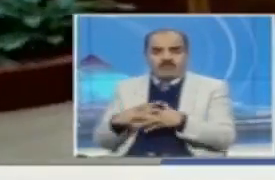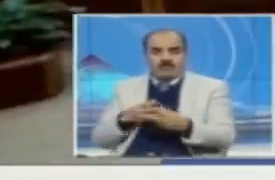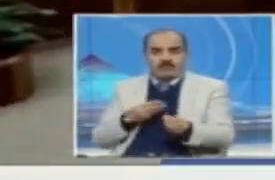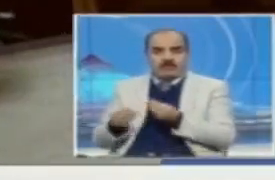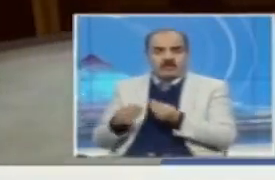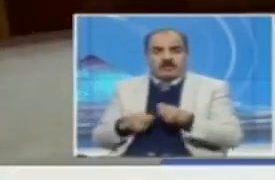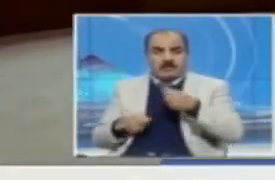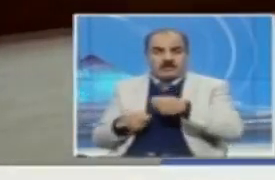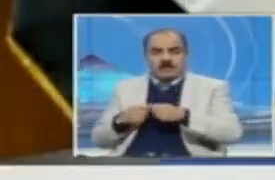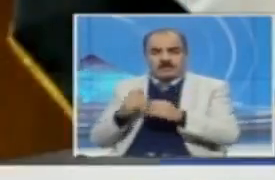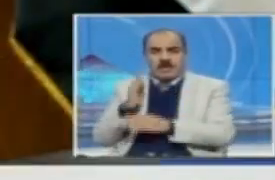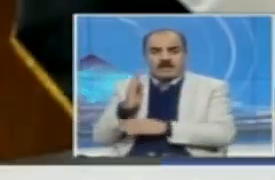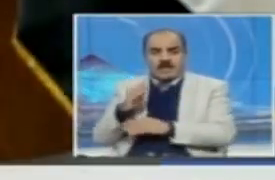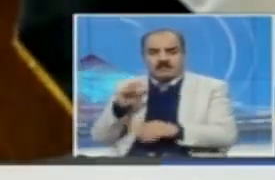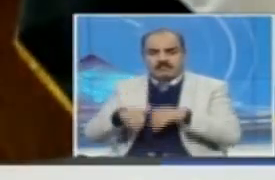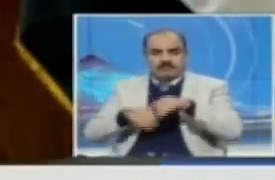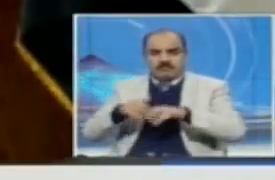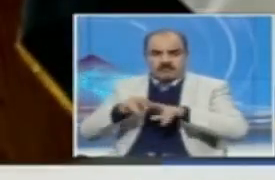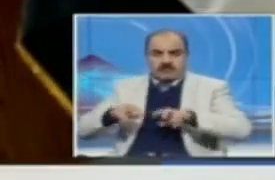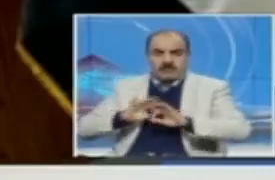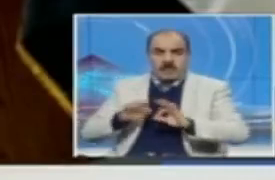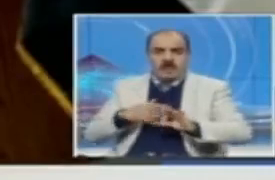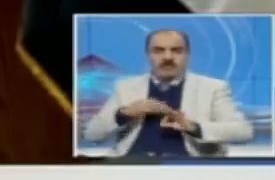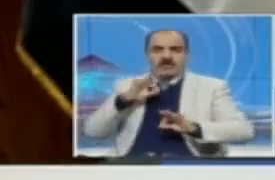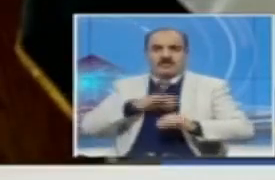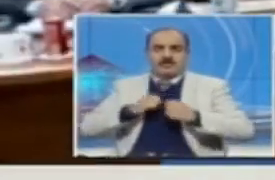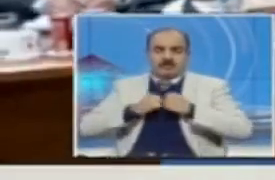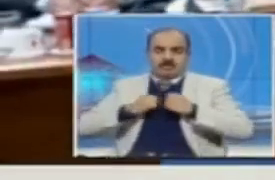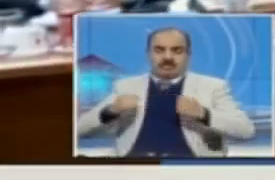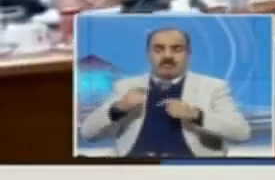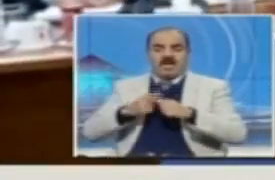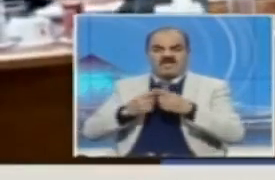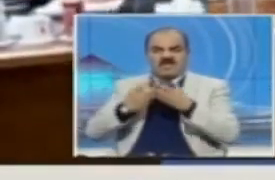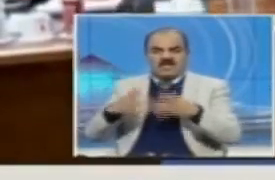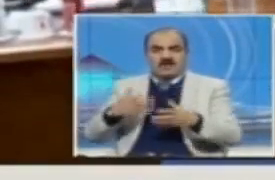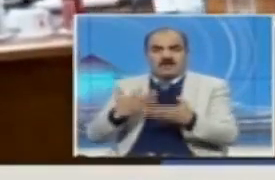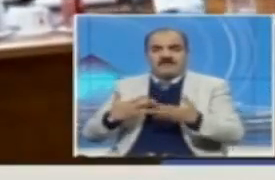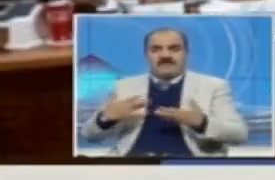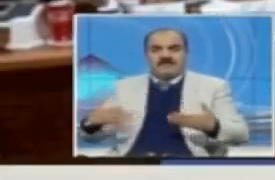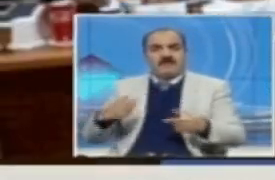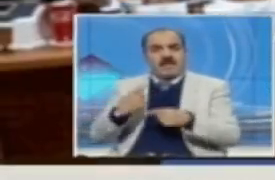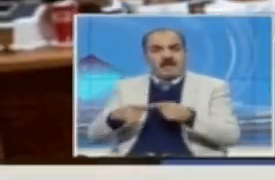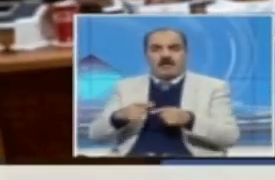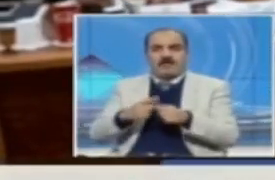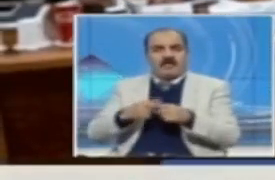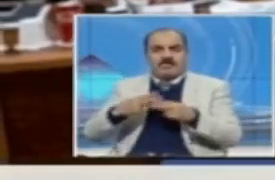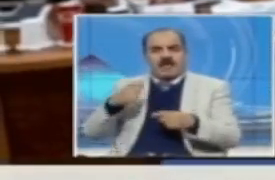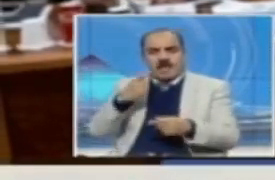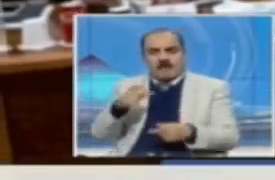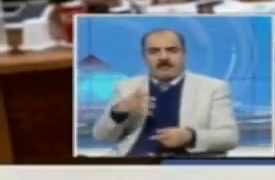زيادة كفاءة البنية الأساسية وتحقيق أقصى استفادة من الثروات التعدينية التي تزخر بها